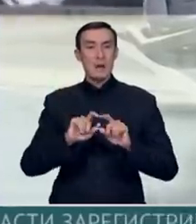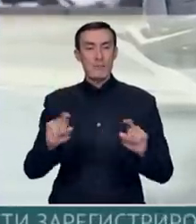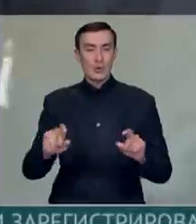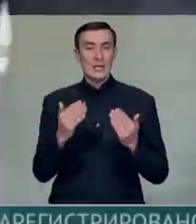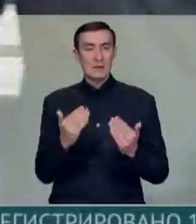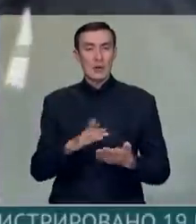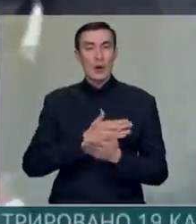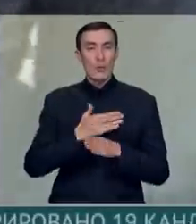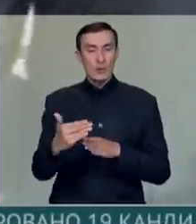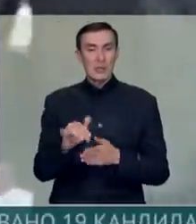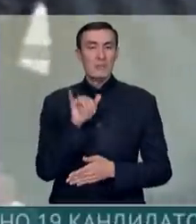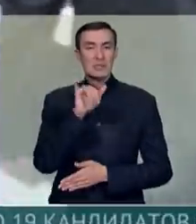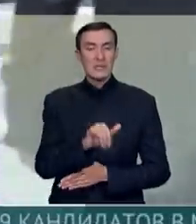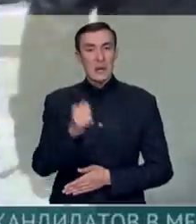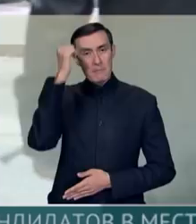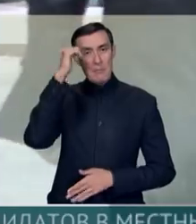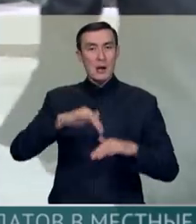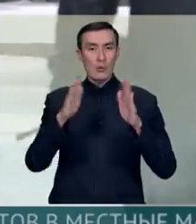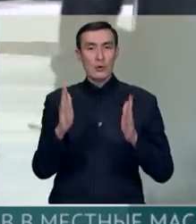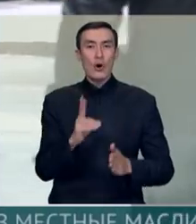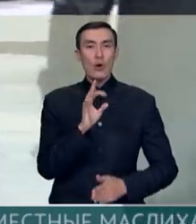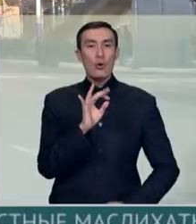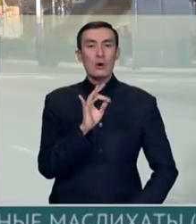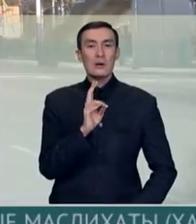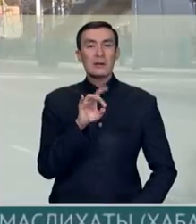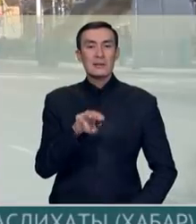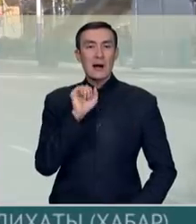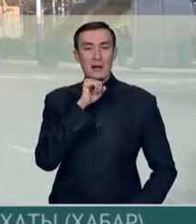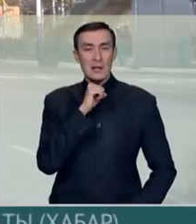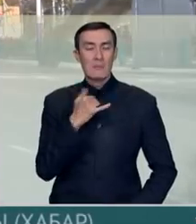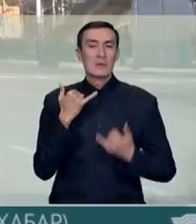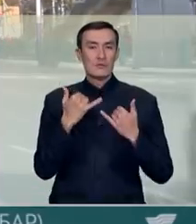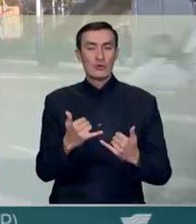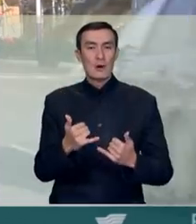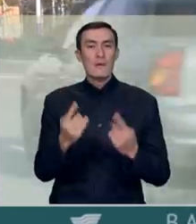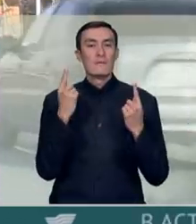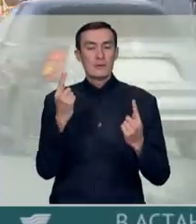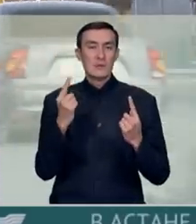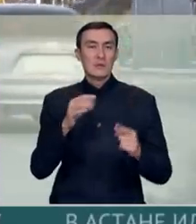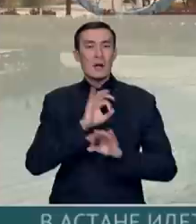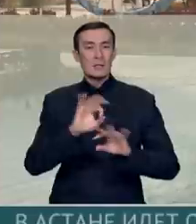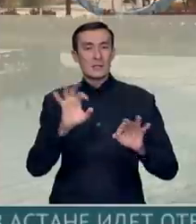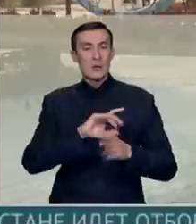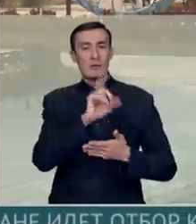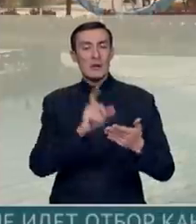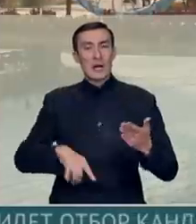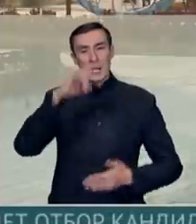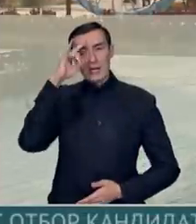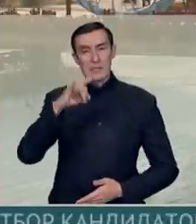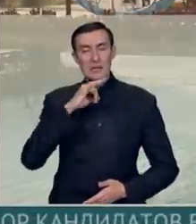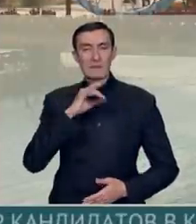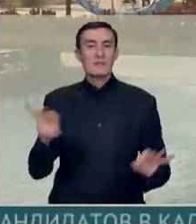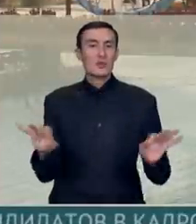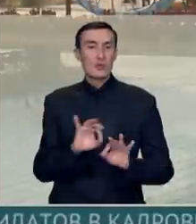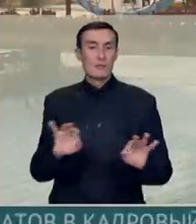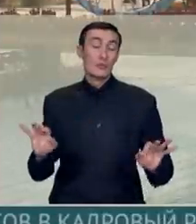после президент посетит мемориальный комплекс Хоркат-Ата. Памятник посвящен мыслителю, философу, сказителю, основоположнику